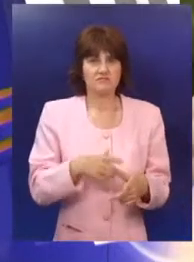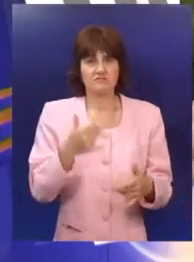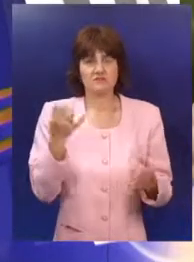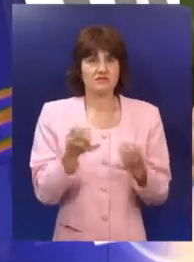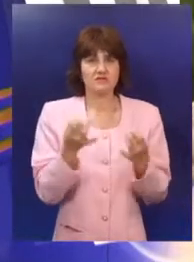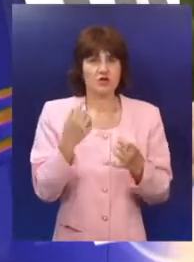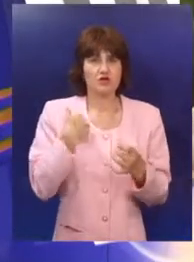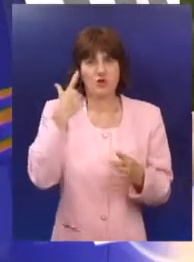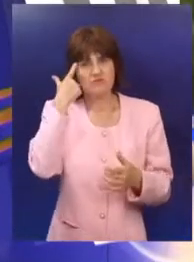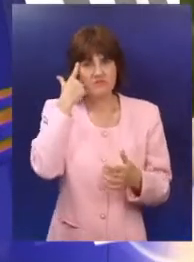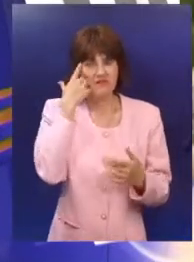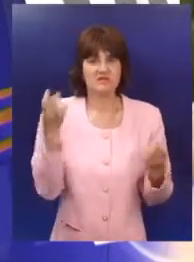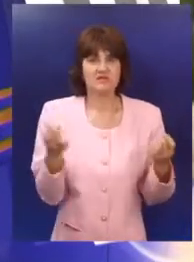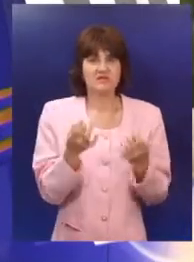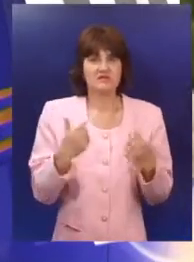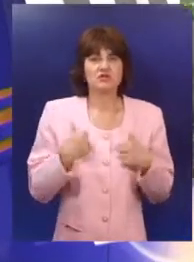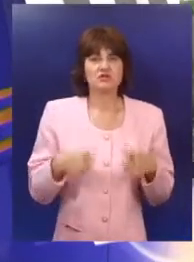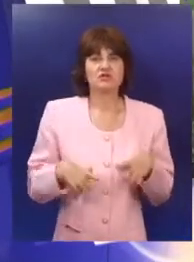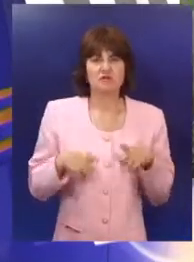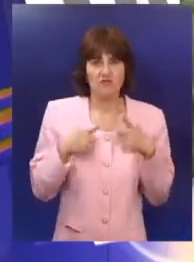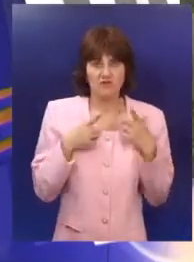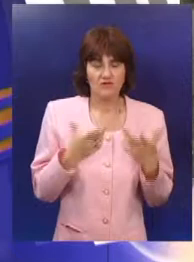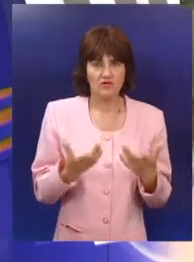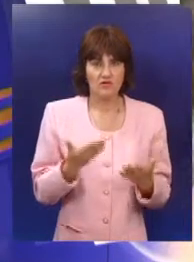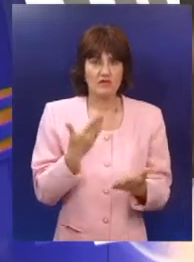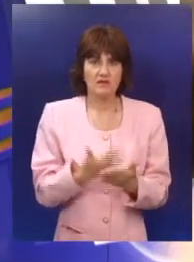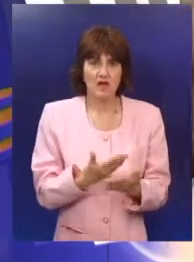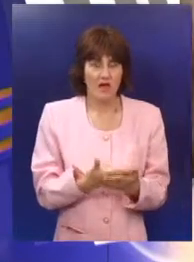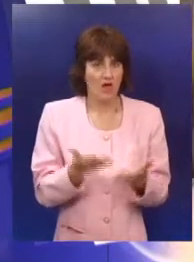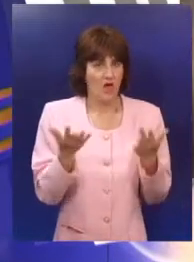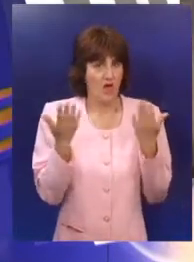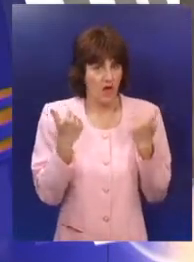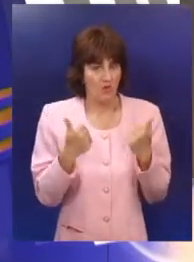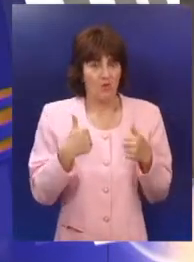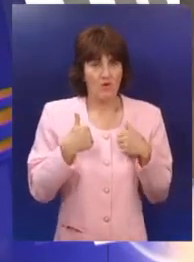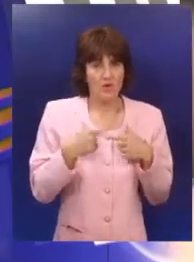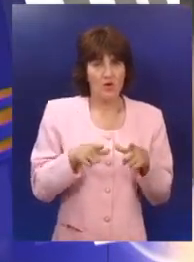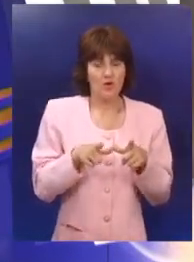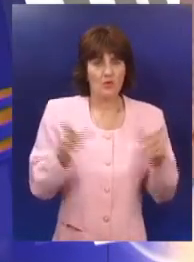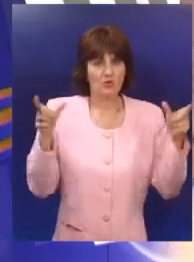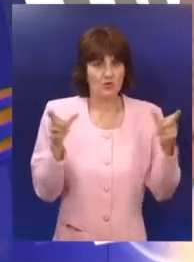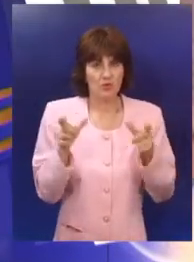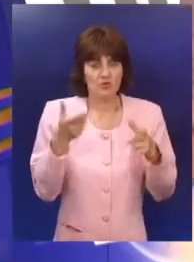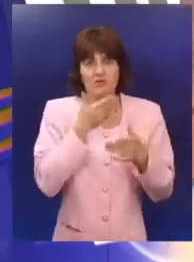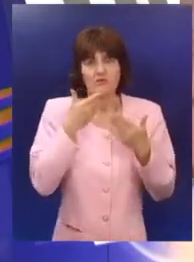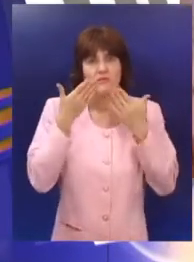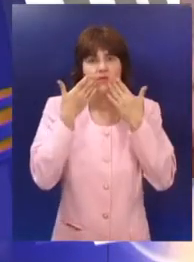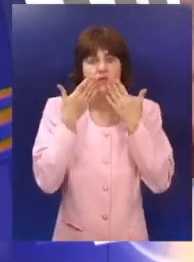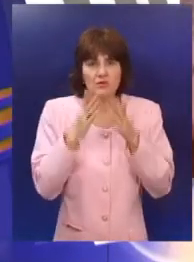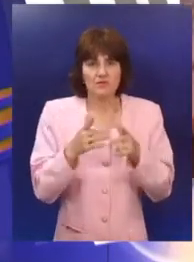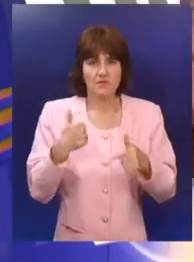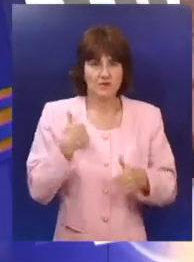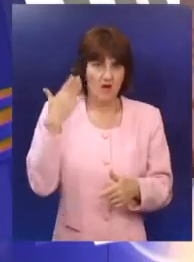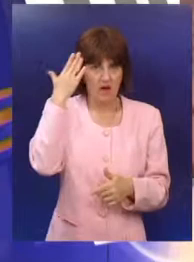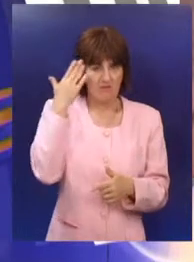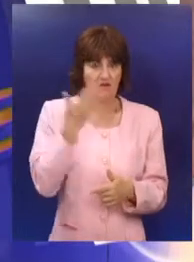obavezno postavljaju određeni uslov zašto vrede kao ljudska bića. Ukoliko ne ispune taj uslov koji su sebi postavili, oni smatraju